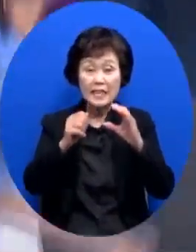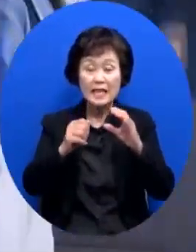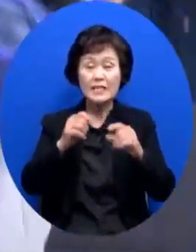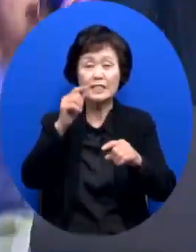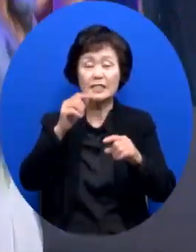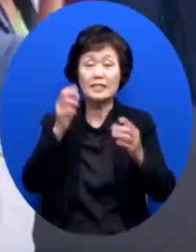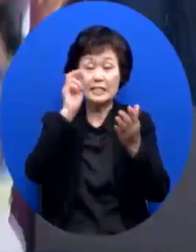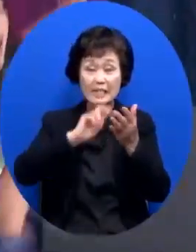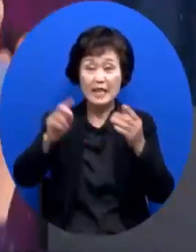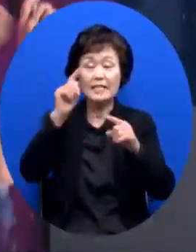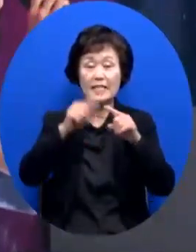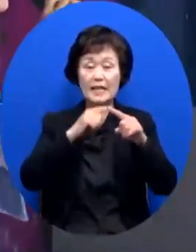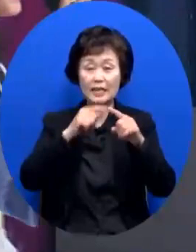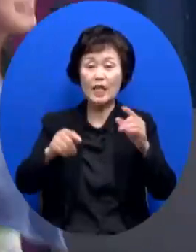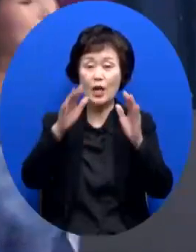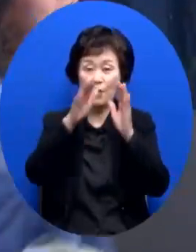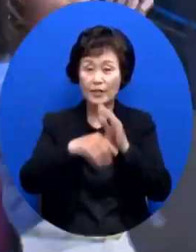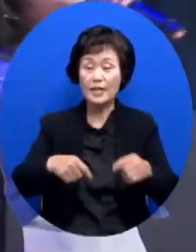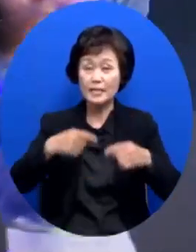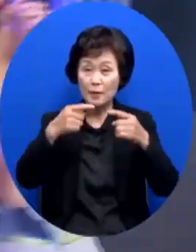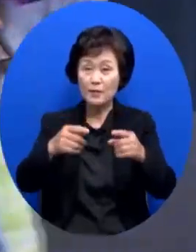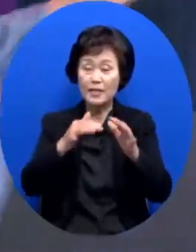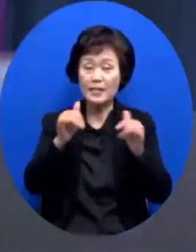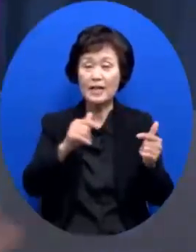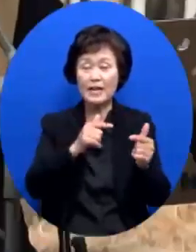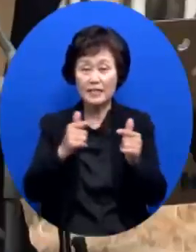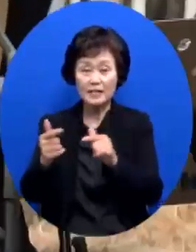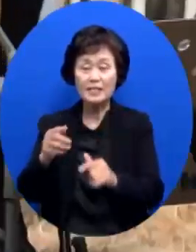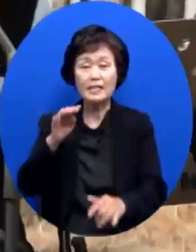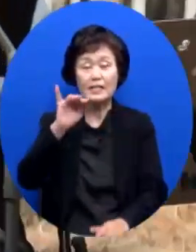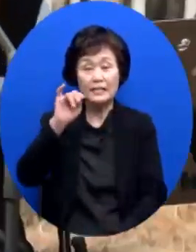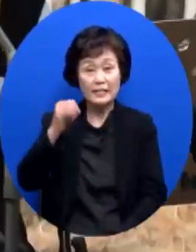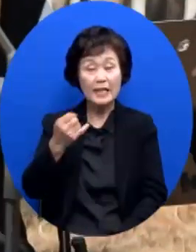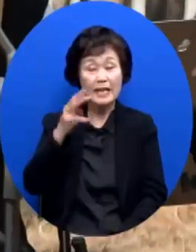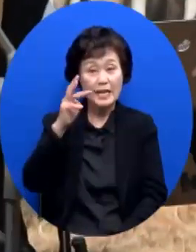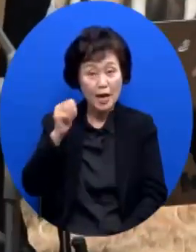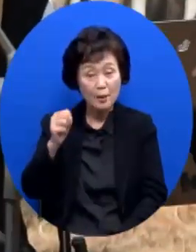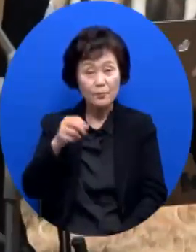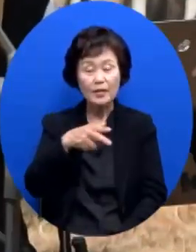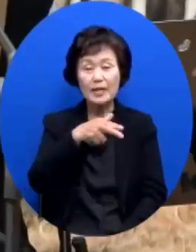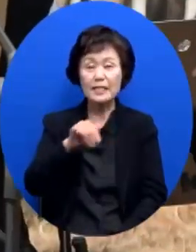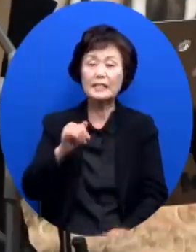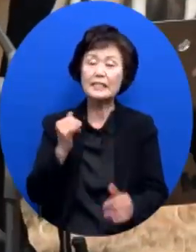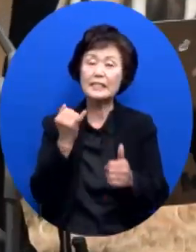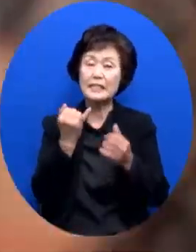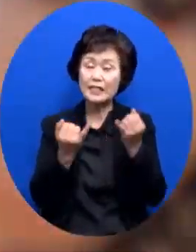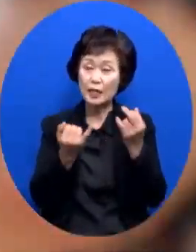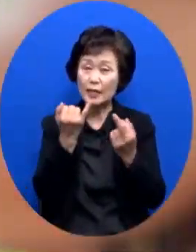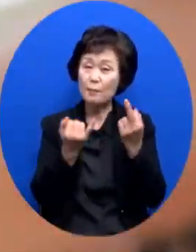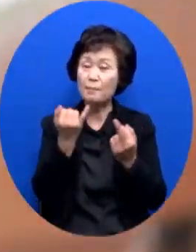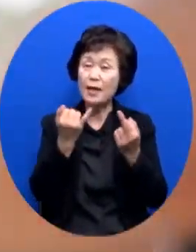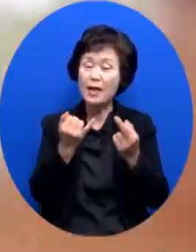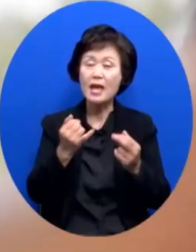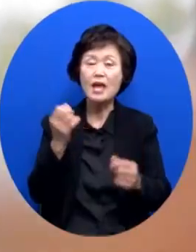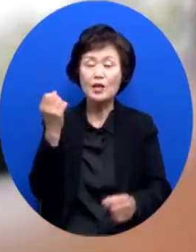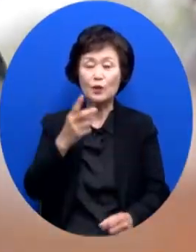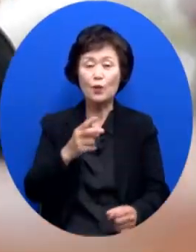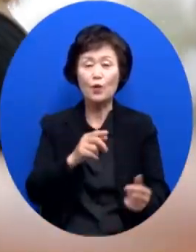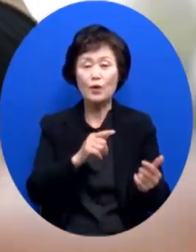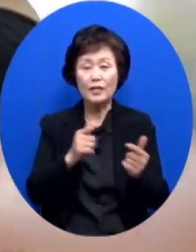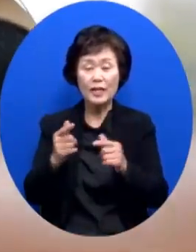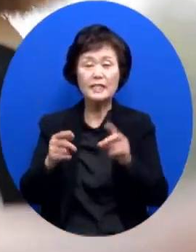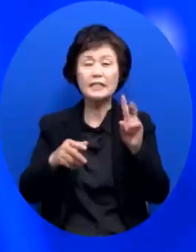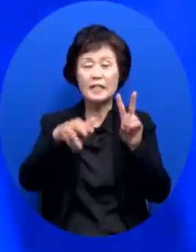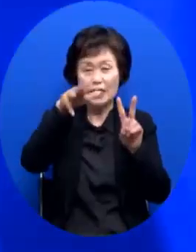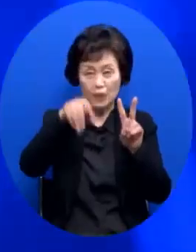등장합니다. 대한민국 K가스펠 출신 찬양팀 JM과 찐남매 워십, 김미진 씨의 공연이 2부에